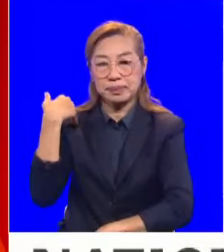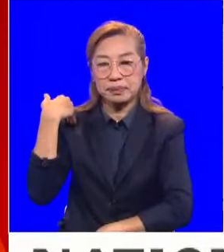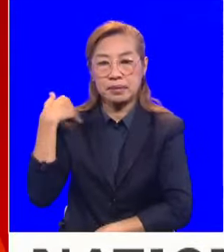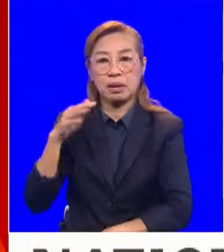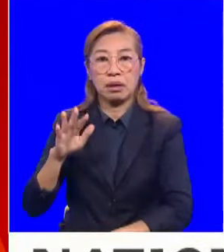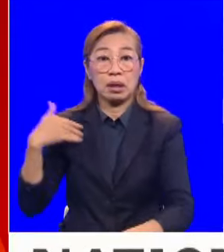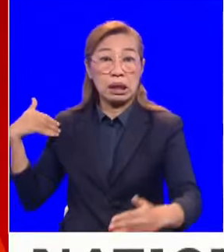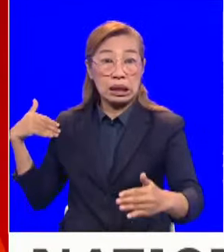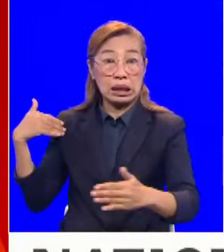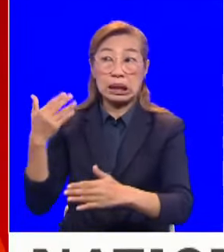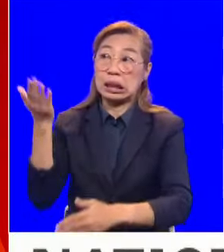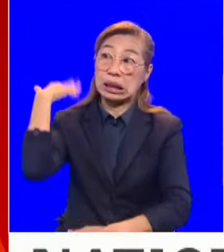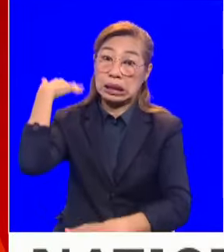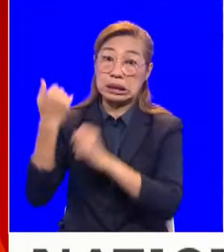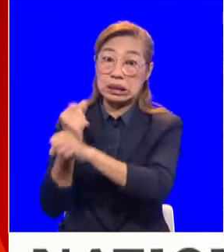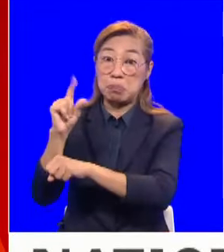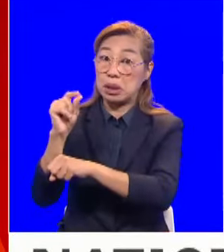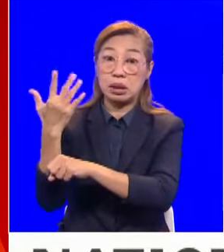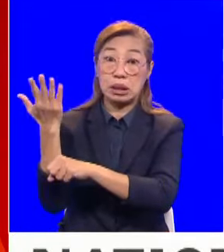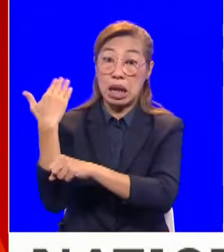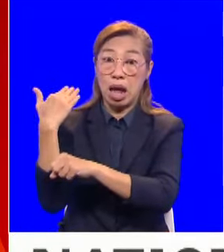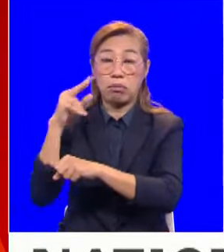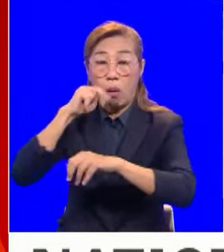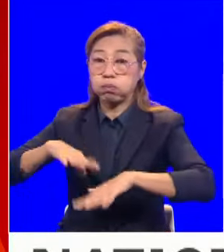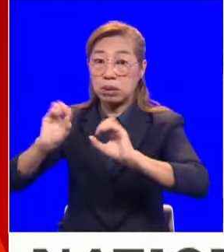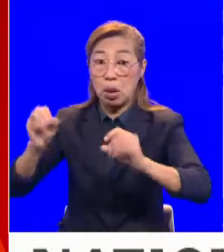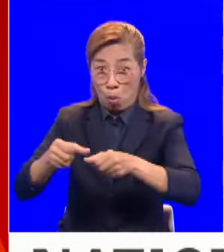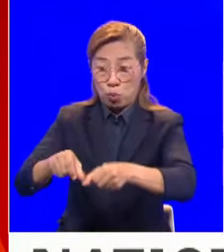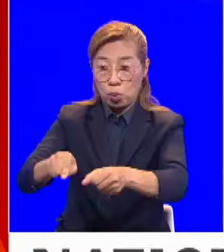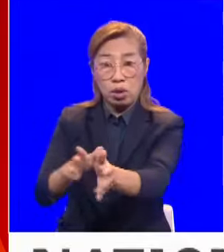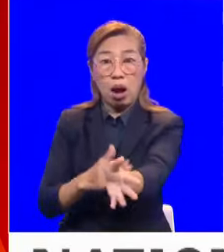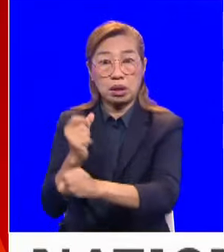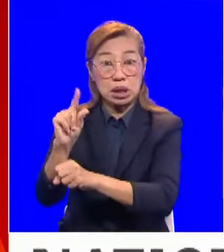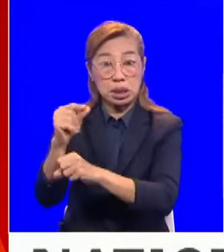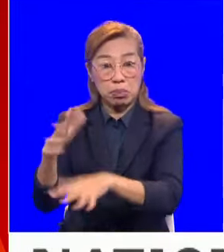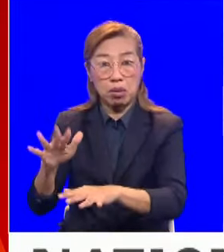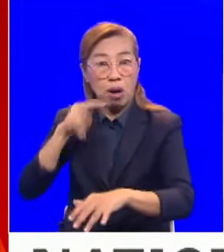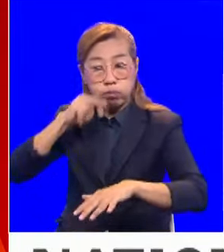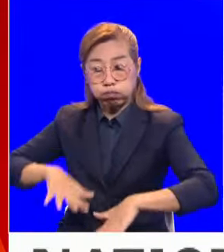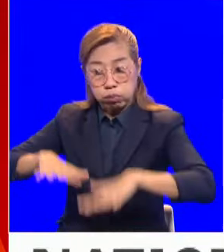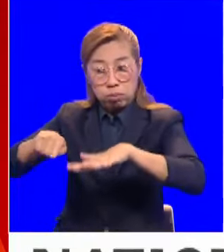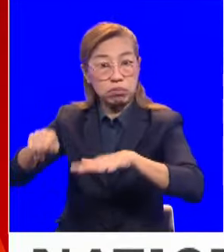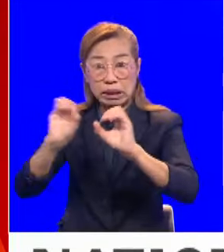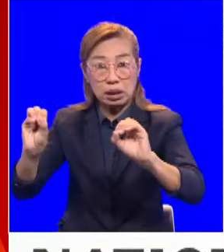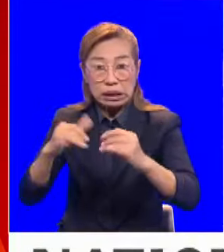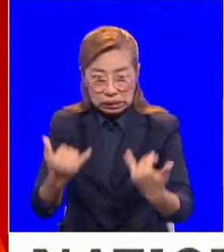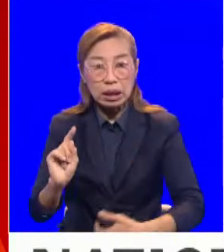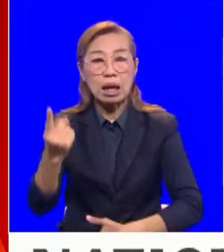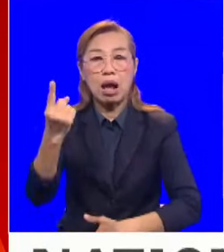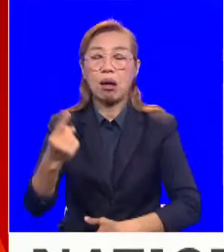20 ปีที่ผ่านมาไม่เคยเจอ ไม่เคยเจอ มาอยู่ที่นี่20 กว่าปีแล้วไม่มี ครั้งแรกเลย ครั้งแรกเพราะกระทบทุกอย่